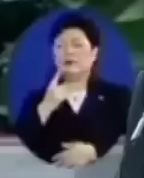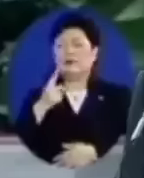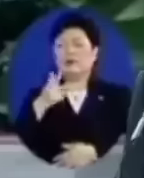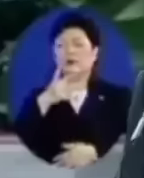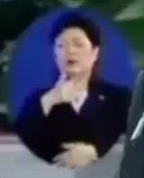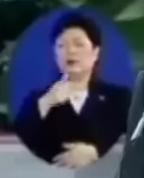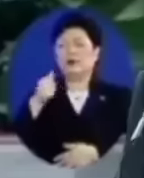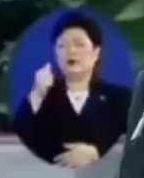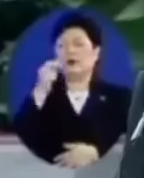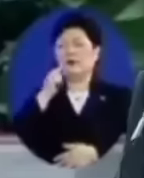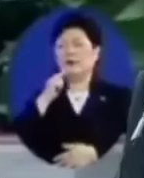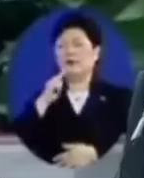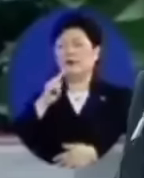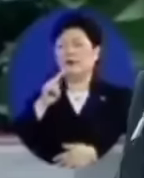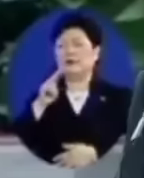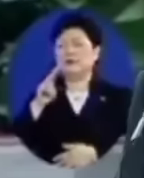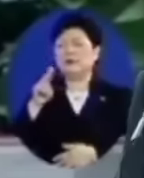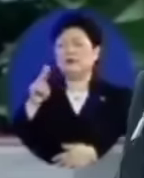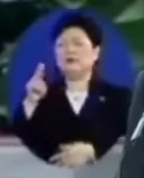예수님 오